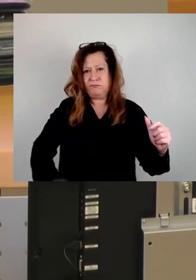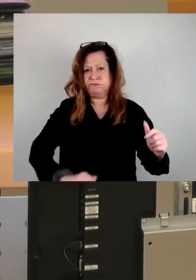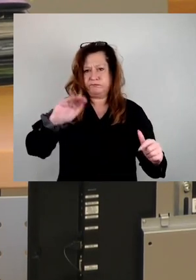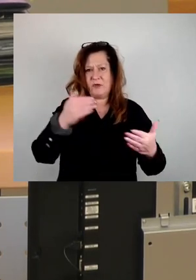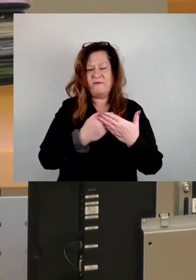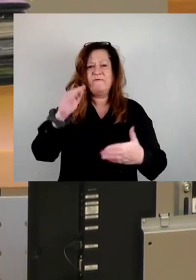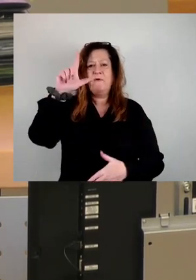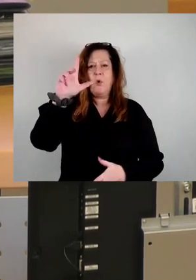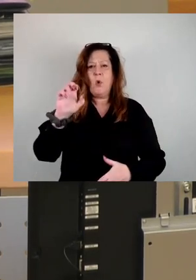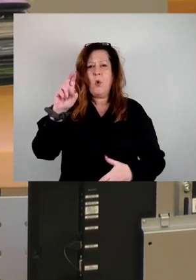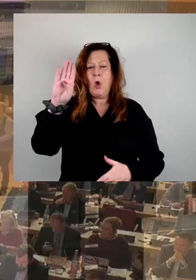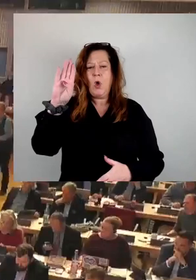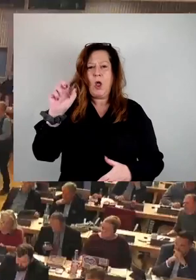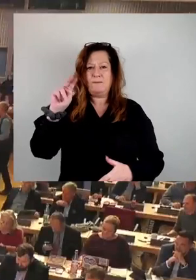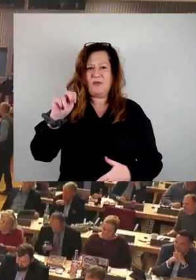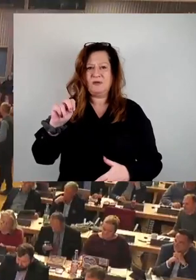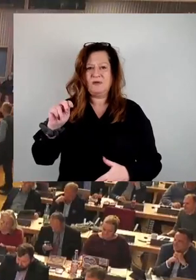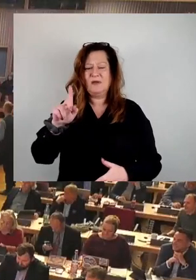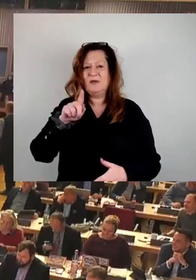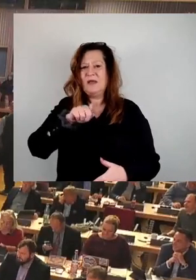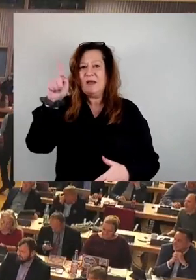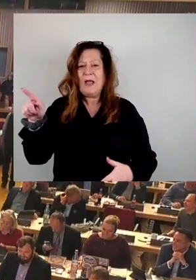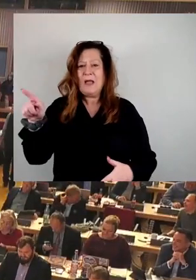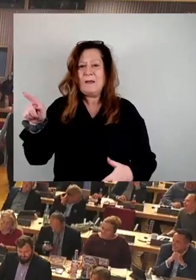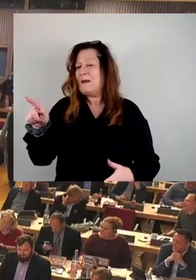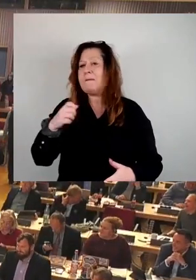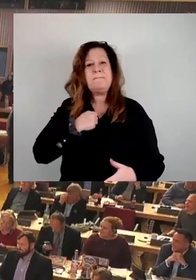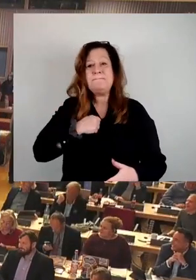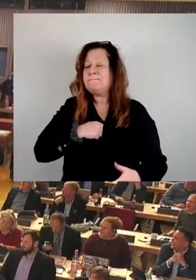nicht in Baden-Württemberg, Herr Lichti, sondern ich bin in Leuben groß geworden.